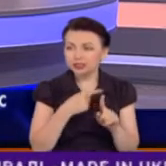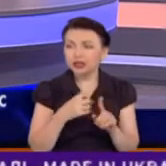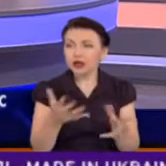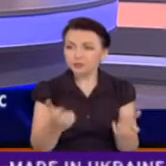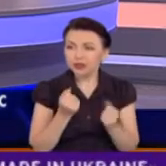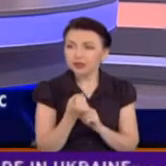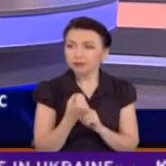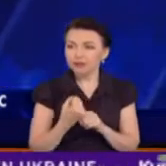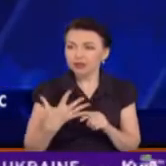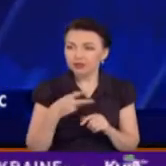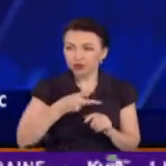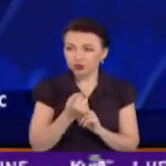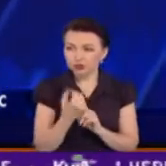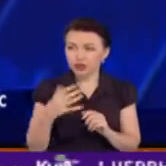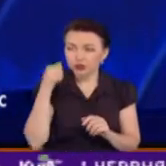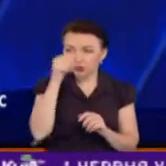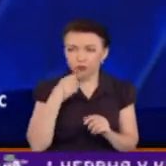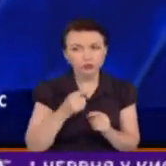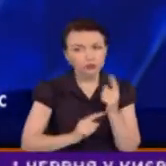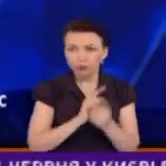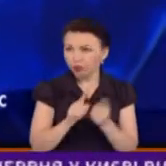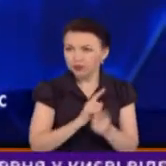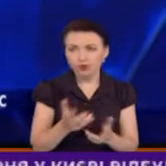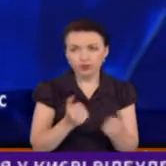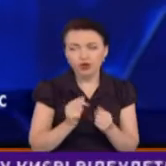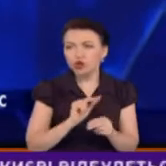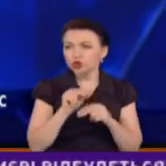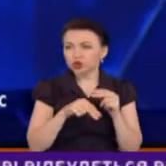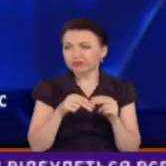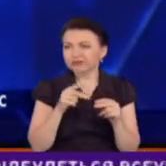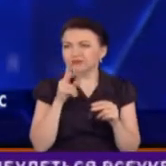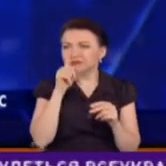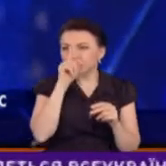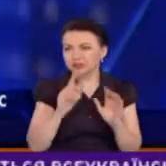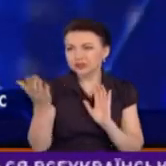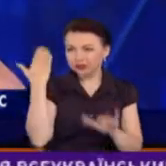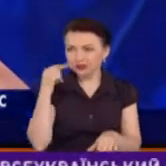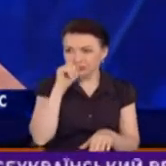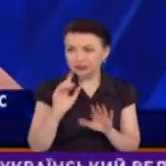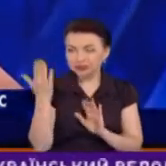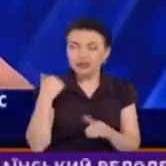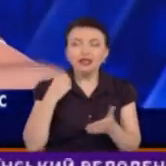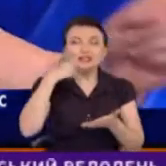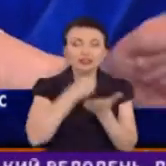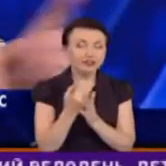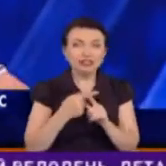прийняли в 15-му році, потім переприйняли 2 місяці тому, буквально місяць тому, вони затвердили